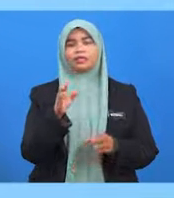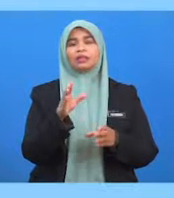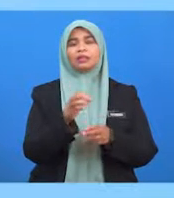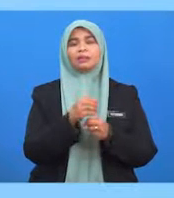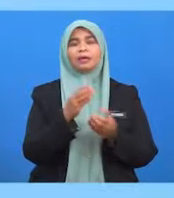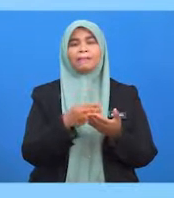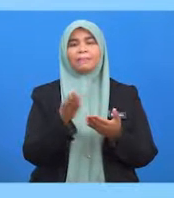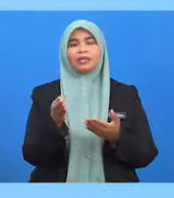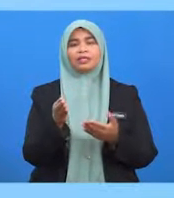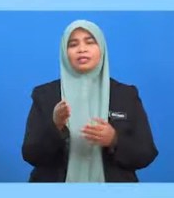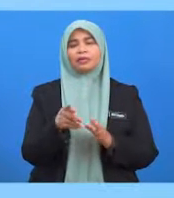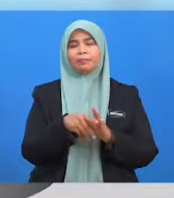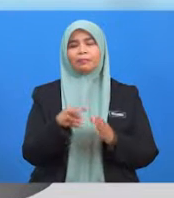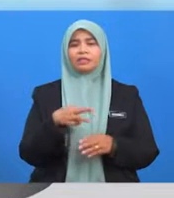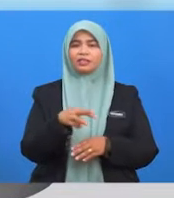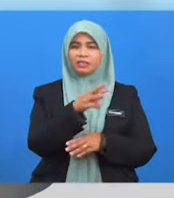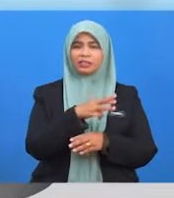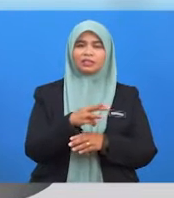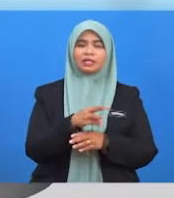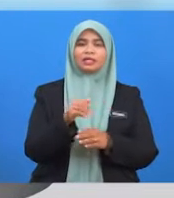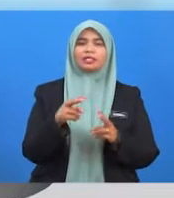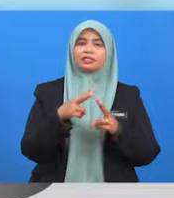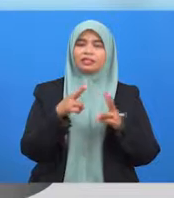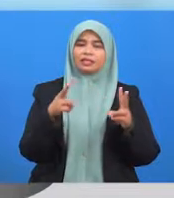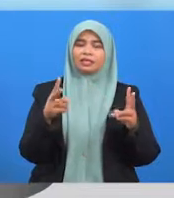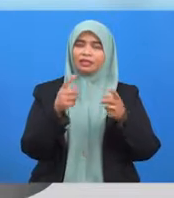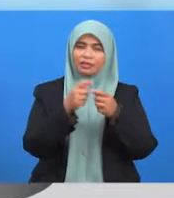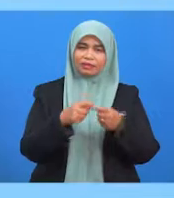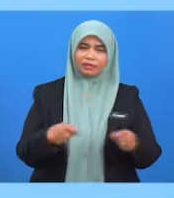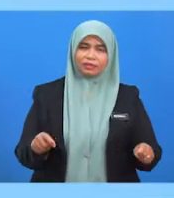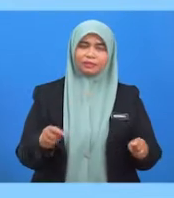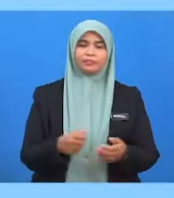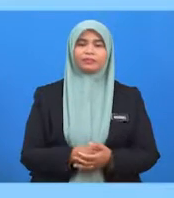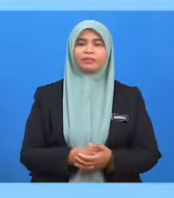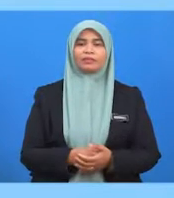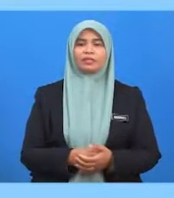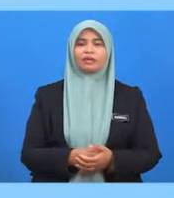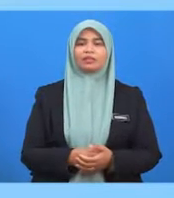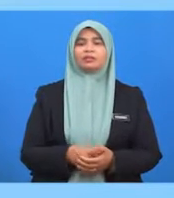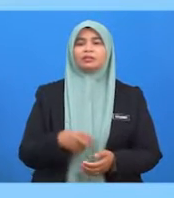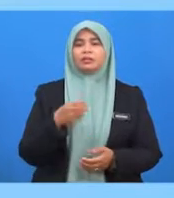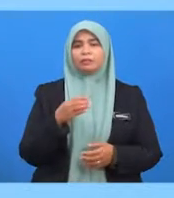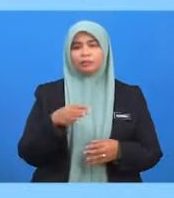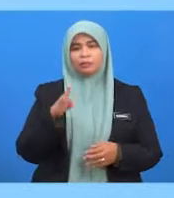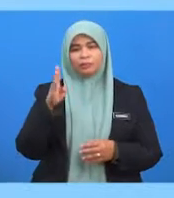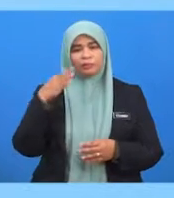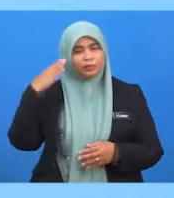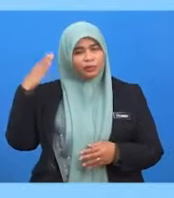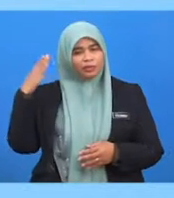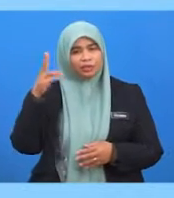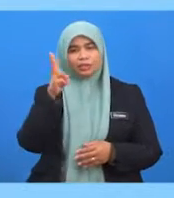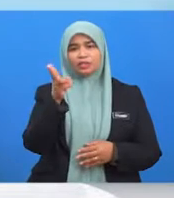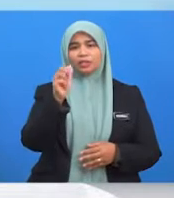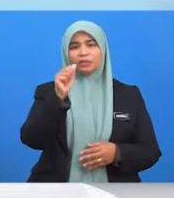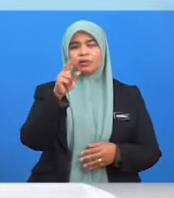dapat memberi suasana persekitaran yang sangat tenang. Bunyi horn kereta di